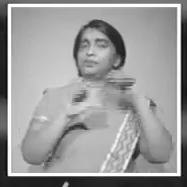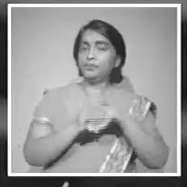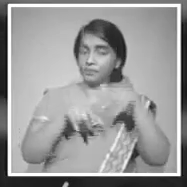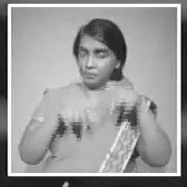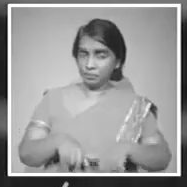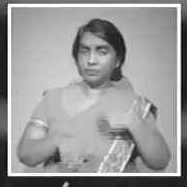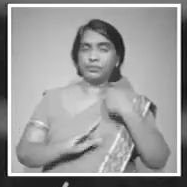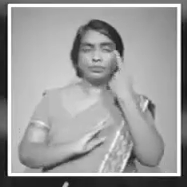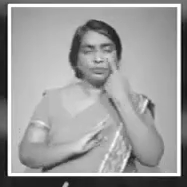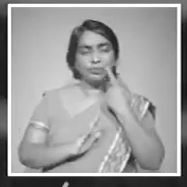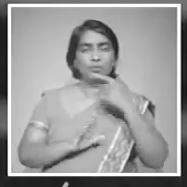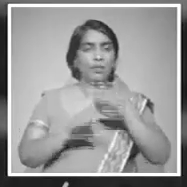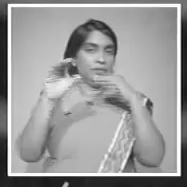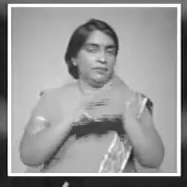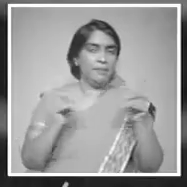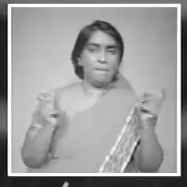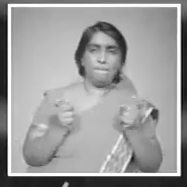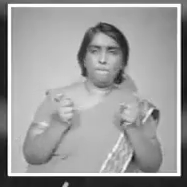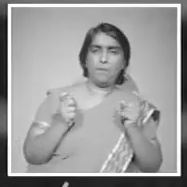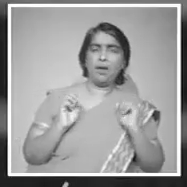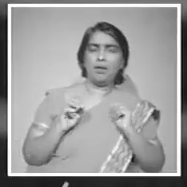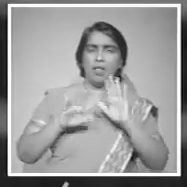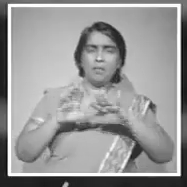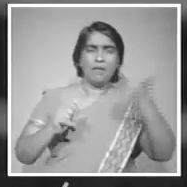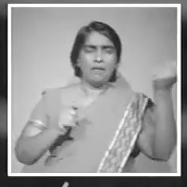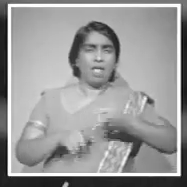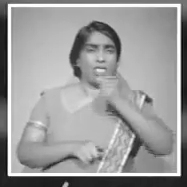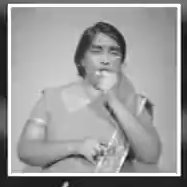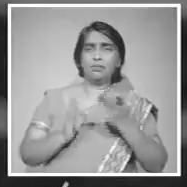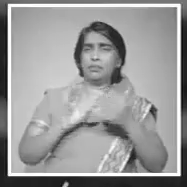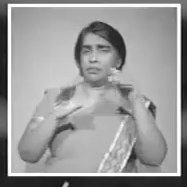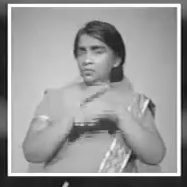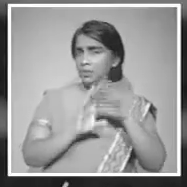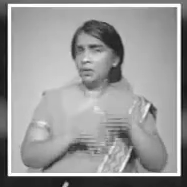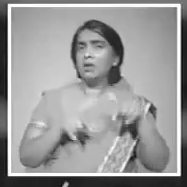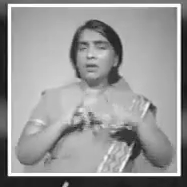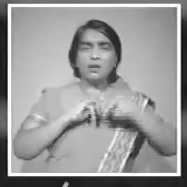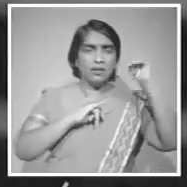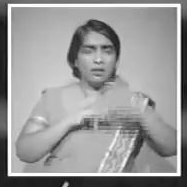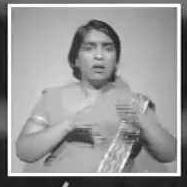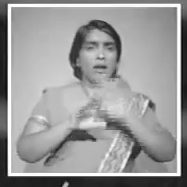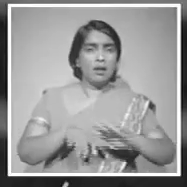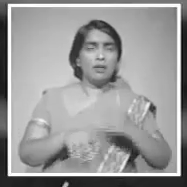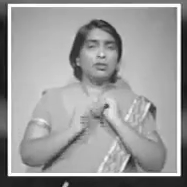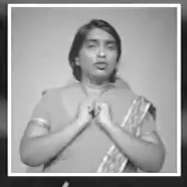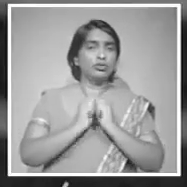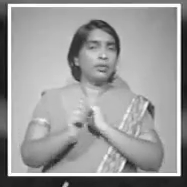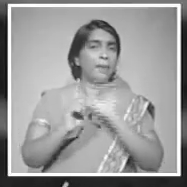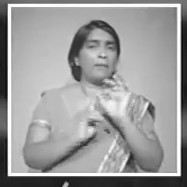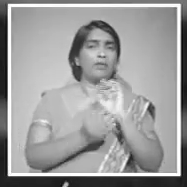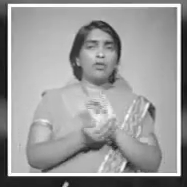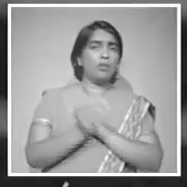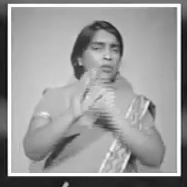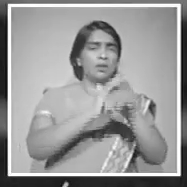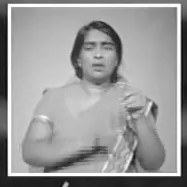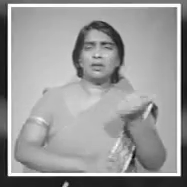අද මේ රටේ අහිංසක දරුවෙක් කියන්න බයයි මොකද ශිෂ්‍ය හිංසනයේ ඒ විශ්වවිද්‍යාලේ වෙනවා අද මේ විශ්වවිද්‍යාලේ ළමයෙක්ව රැකියාවකට පෞද්ගලික ආයතනයක